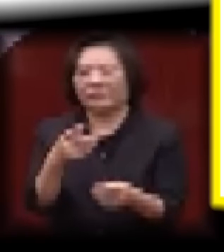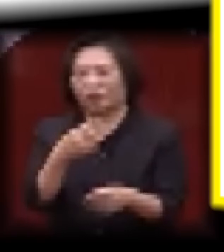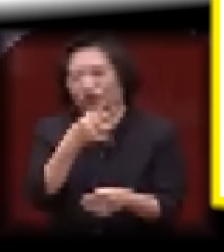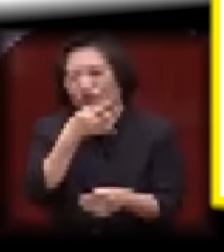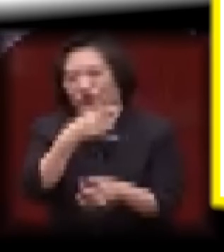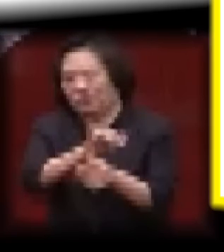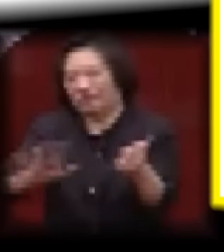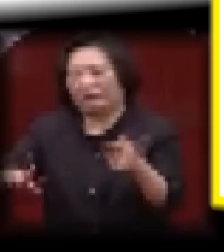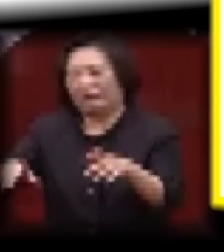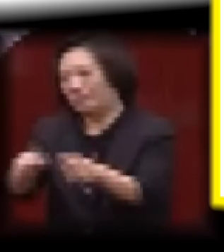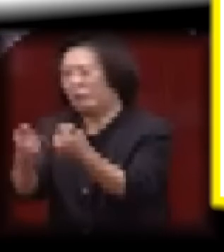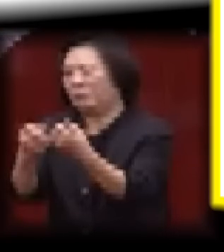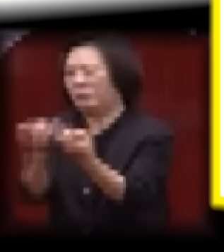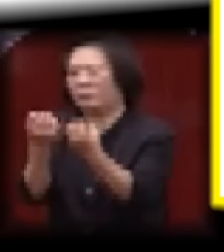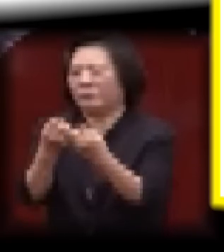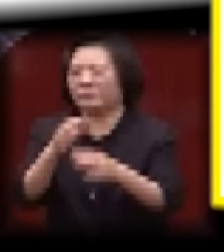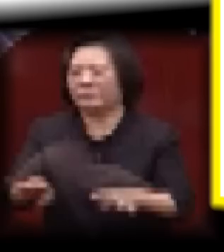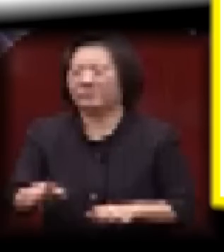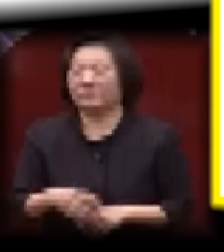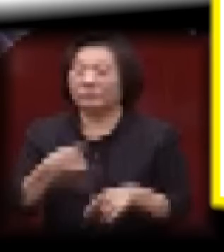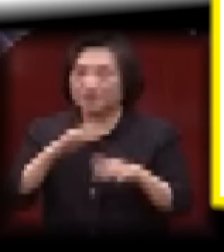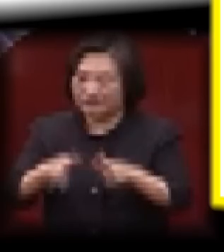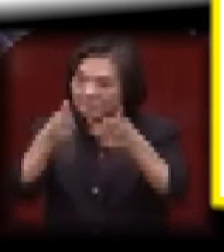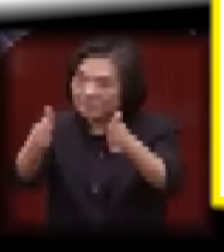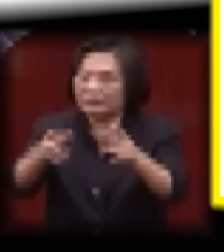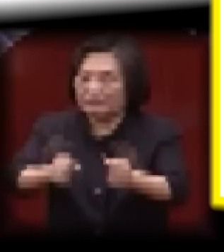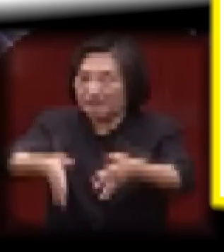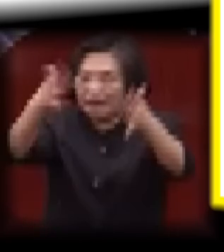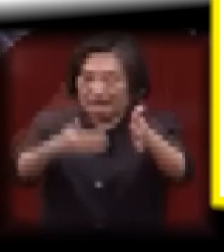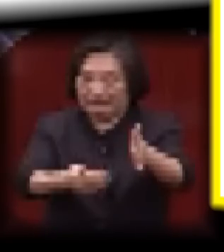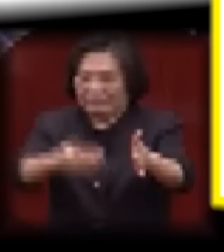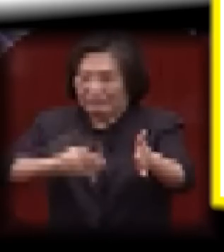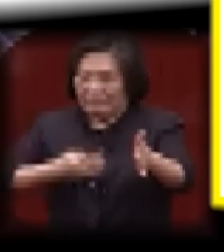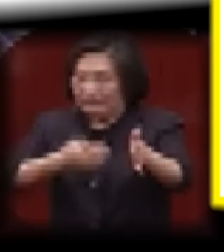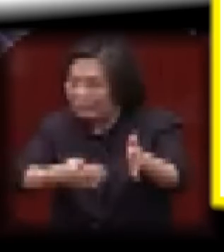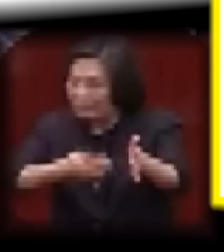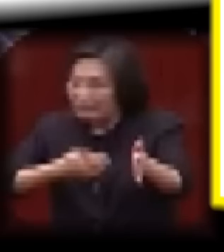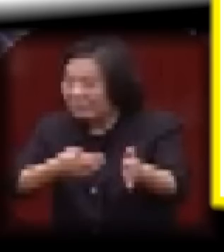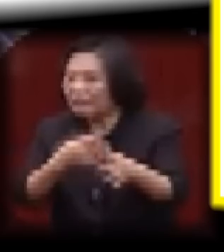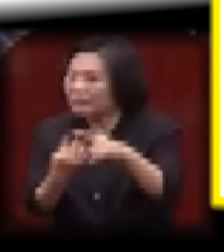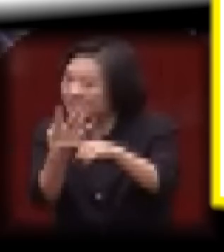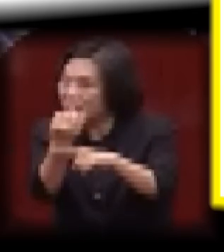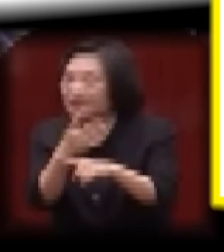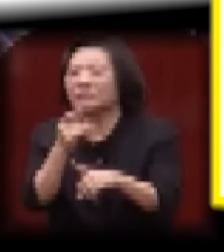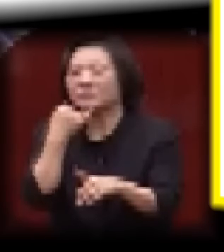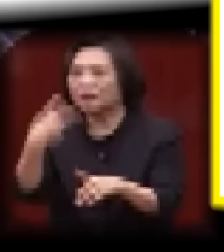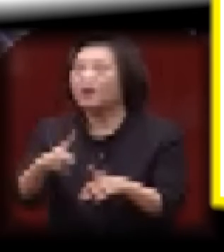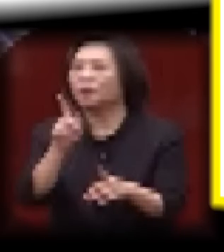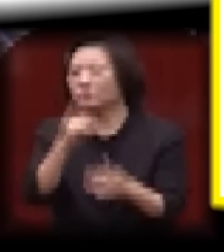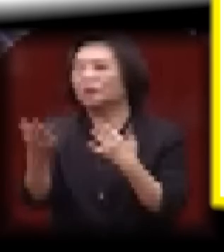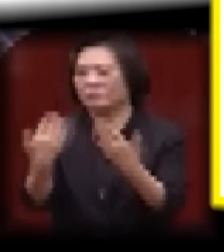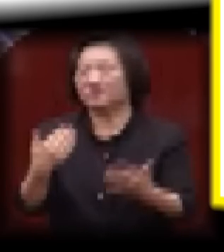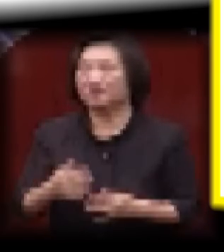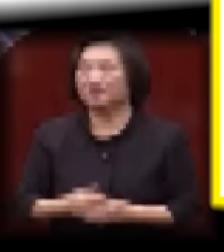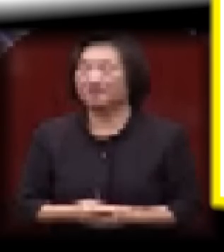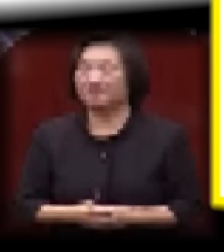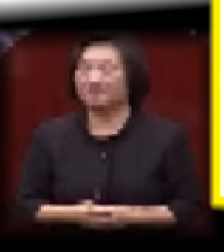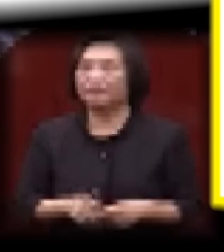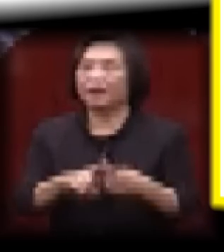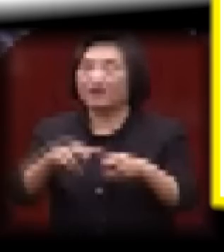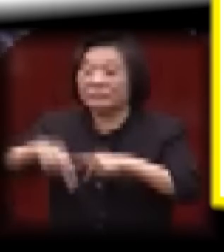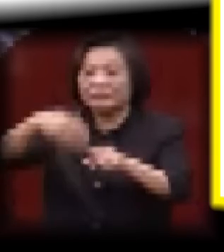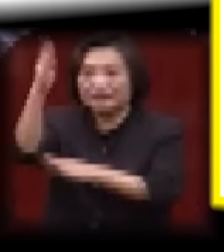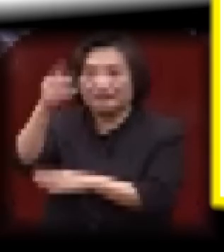的明确化，你知道，再检查一遍，你知道，给它再更明确一点。那原则上是也减少这个行政裁量权，让